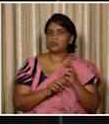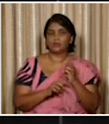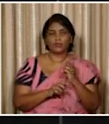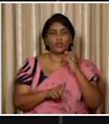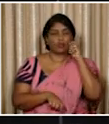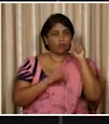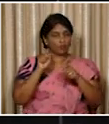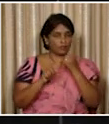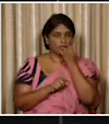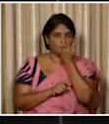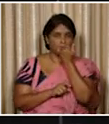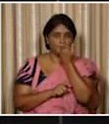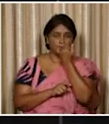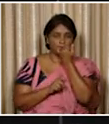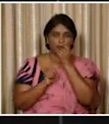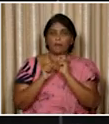கடந்த